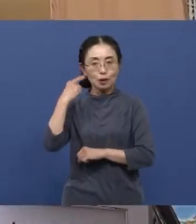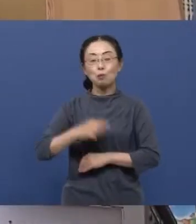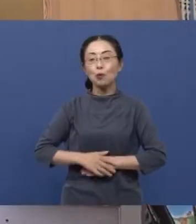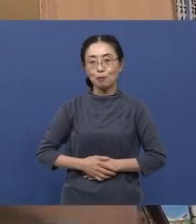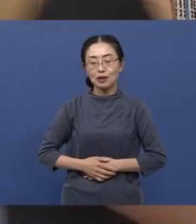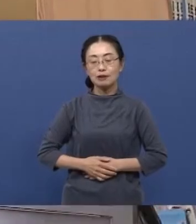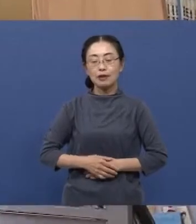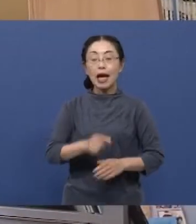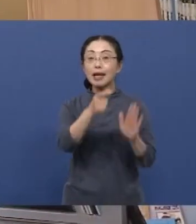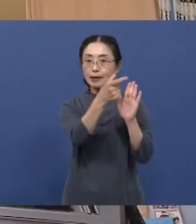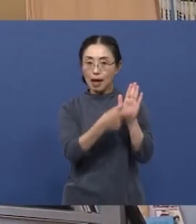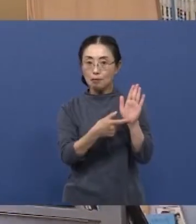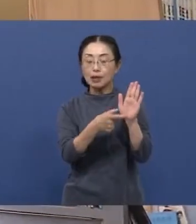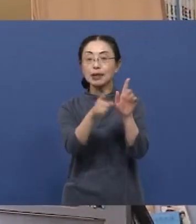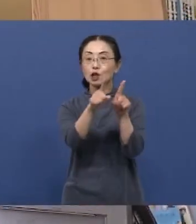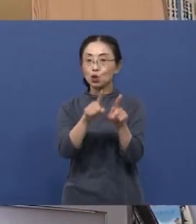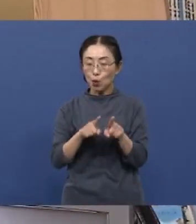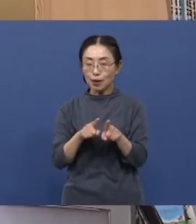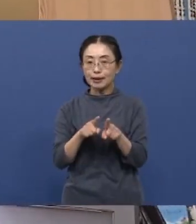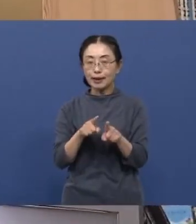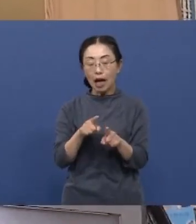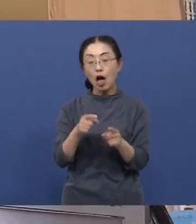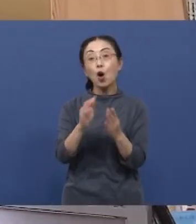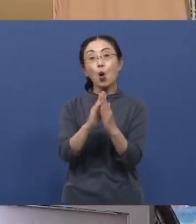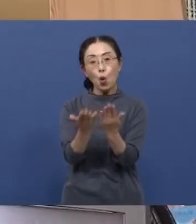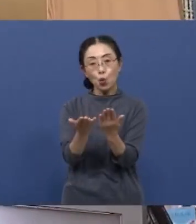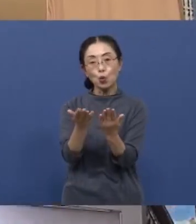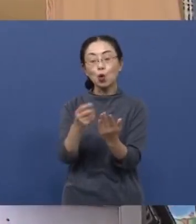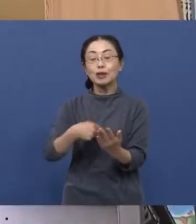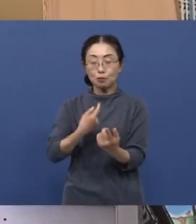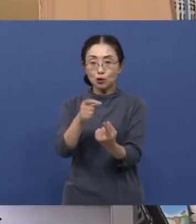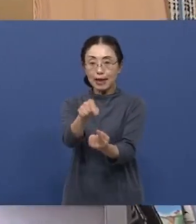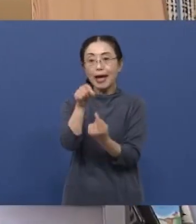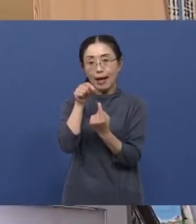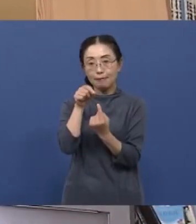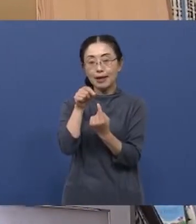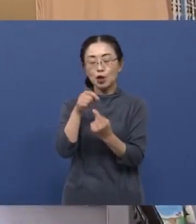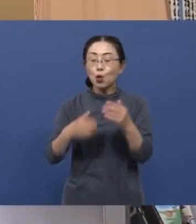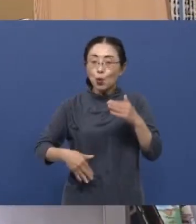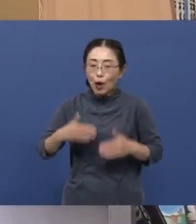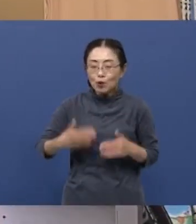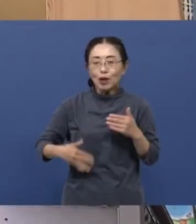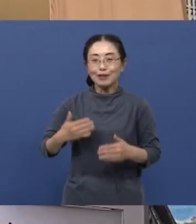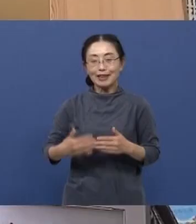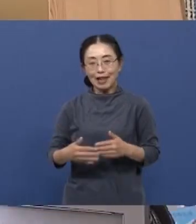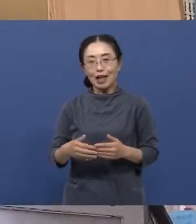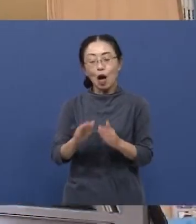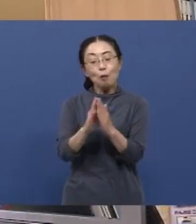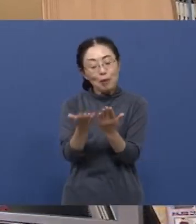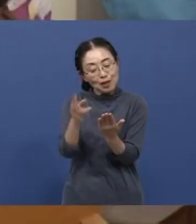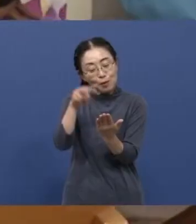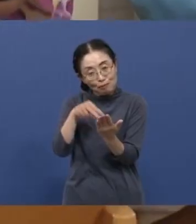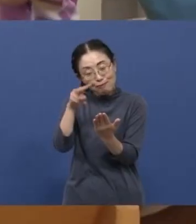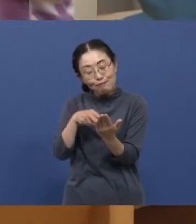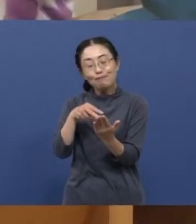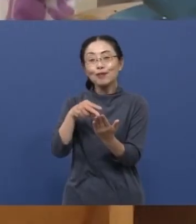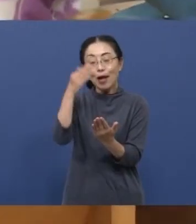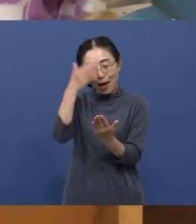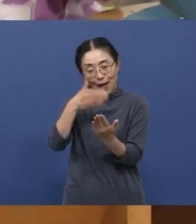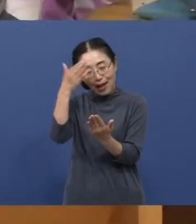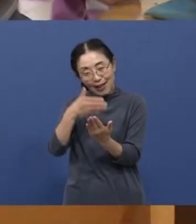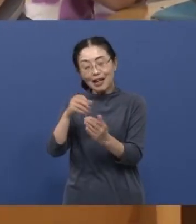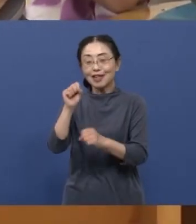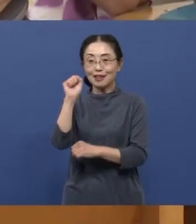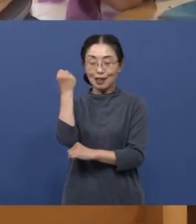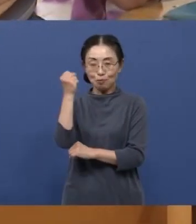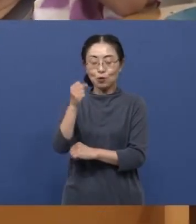テーマに沿った本を自分で選んだり、ワクワクしながらページをめくっていったり、新聞を手に取